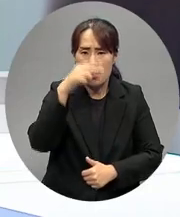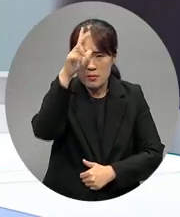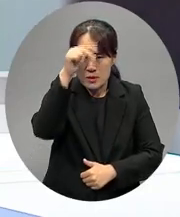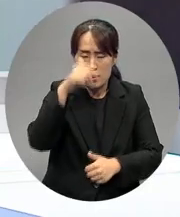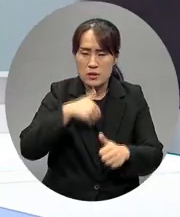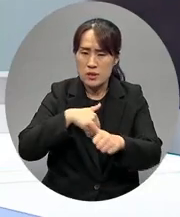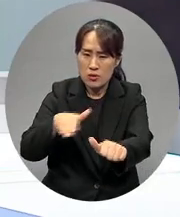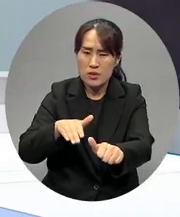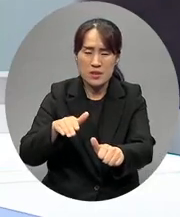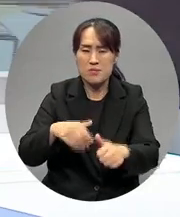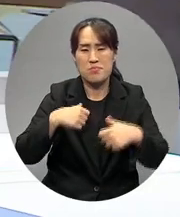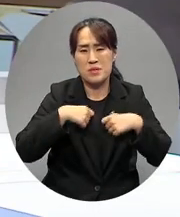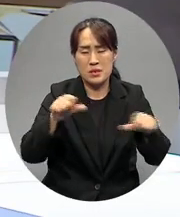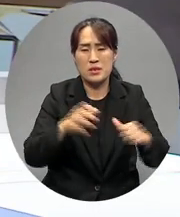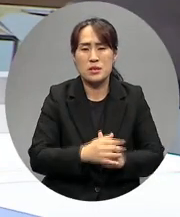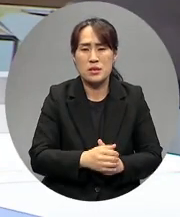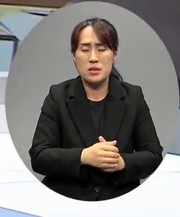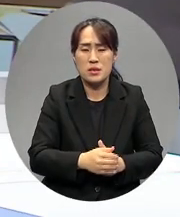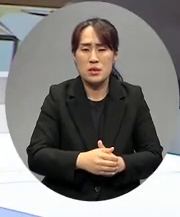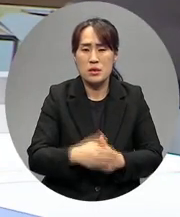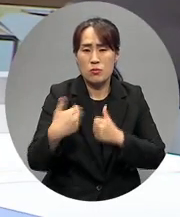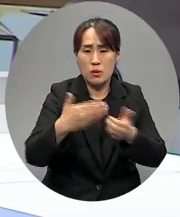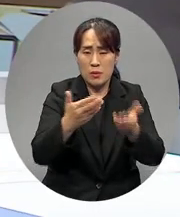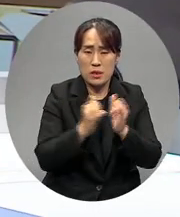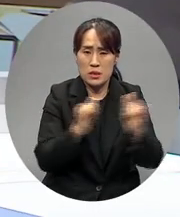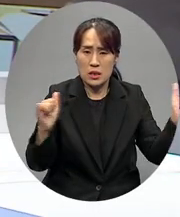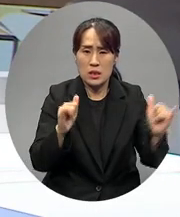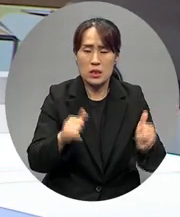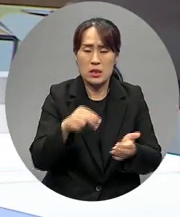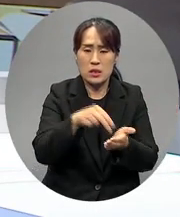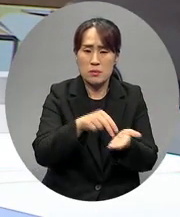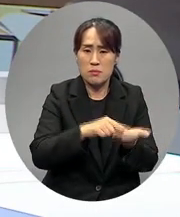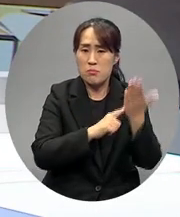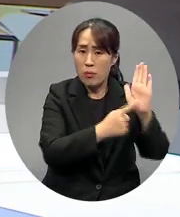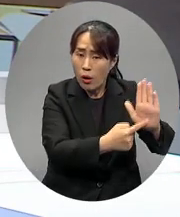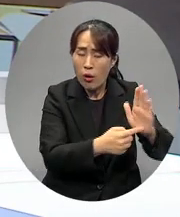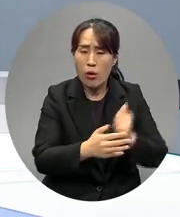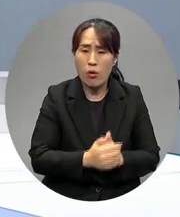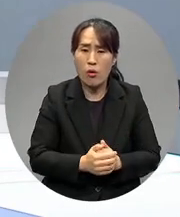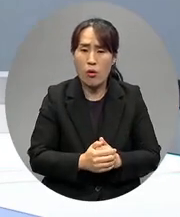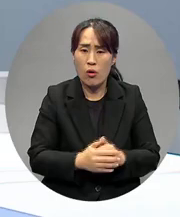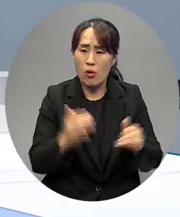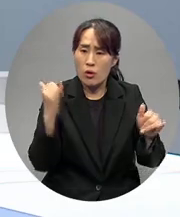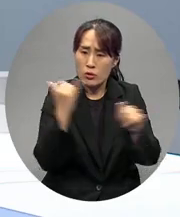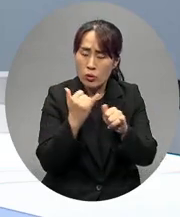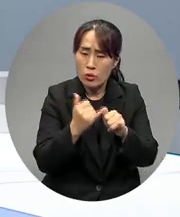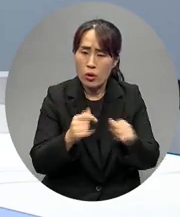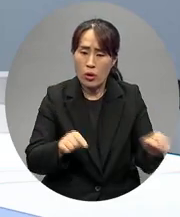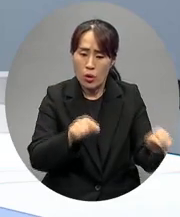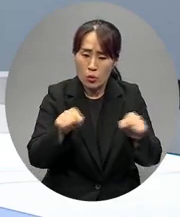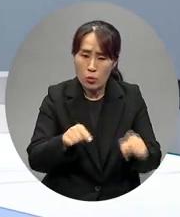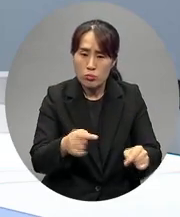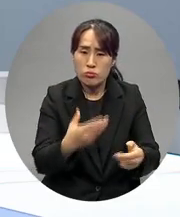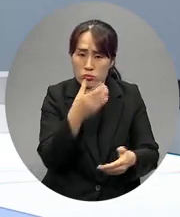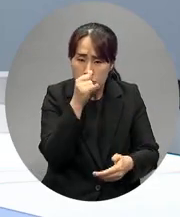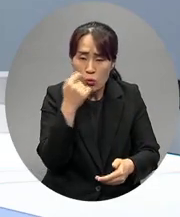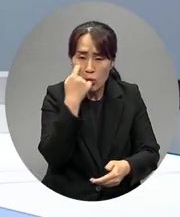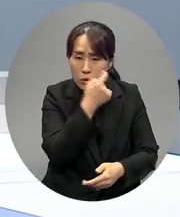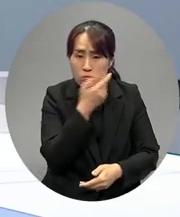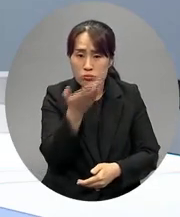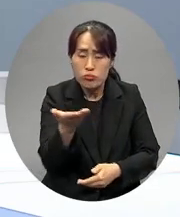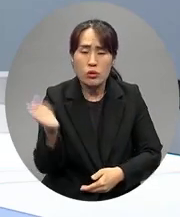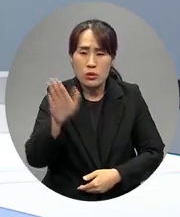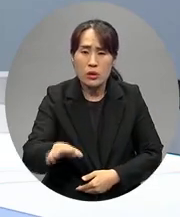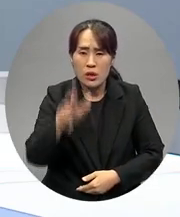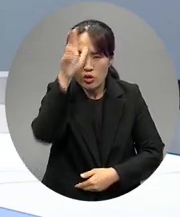내렸습니다. 사주를 받았다는 당사자가 기자회견까지 자청해 통화 녹음을 비롯한 근거를 제시했지만 경찰은